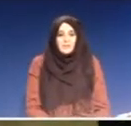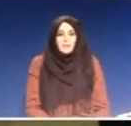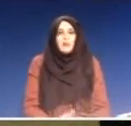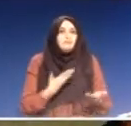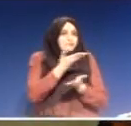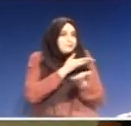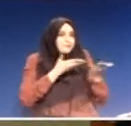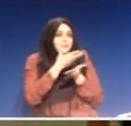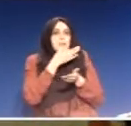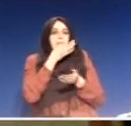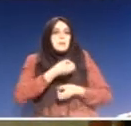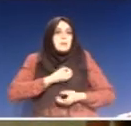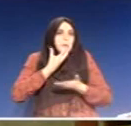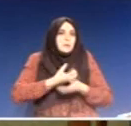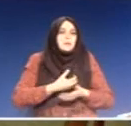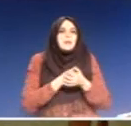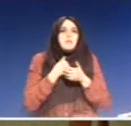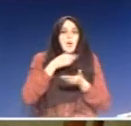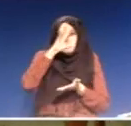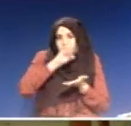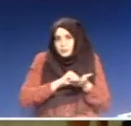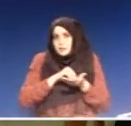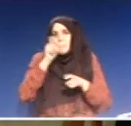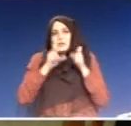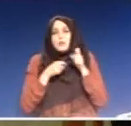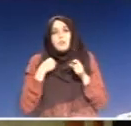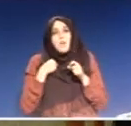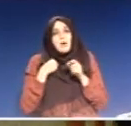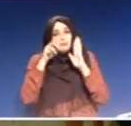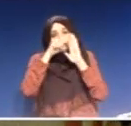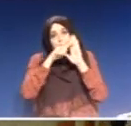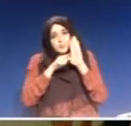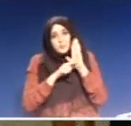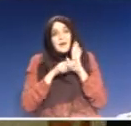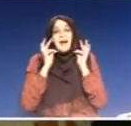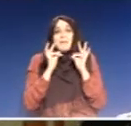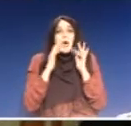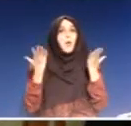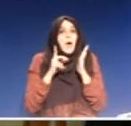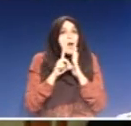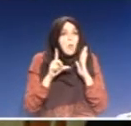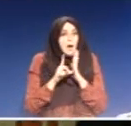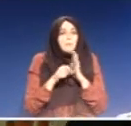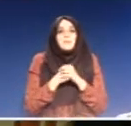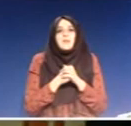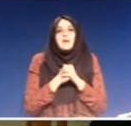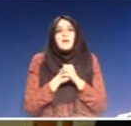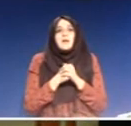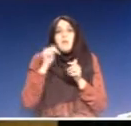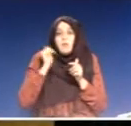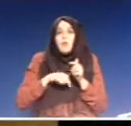مجرد عندي ناس جي زي روسي هضرنا في القضايا تاع العقارية وكاع بعد عيطوا لي لازم